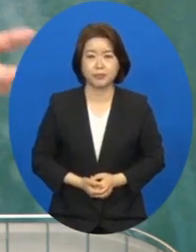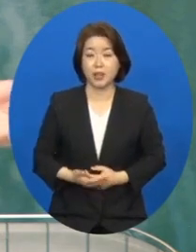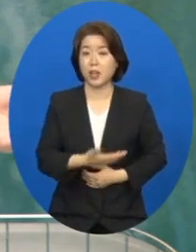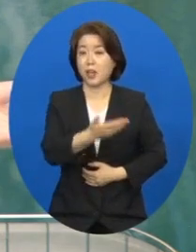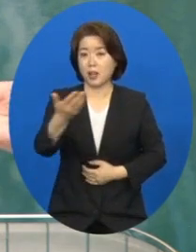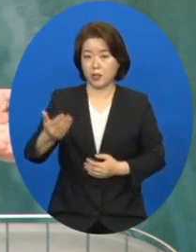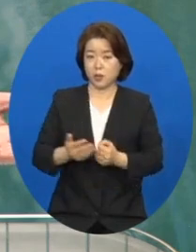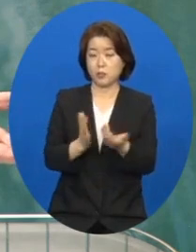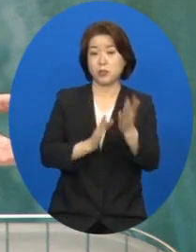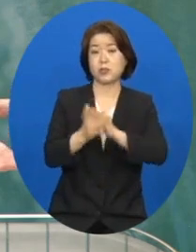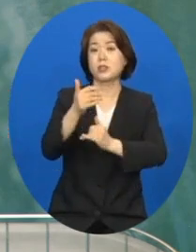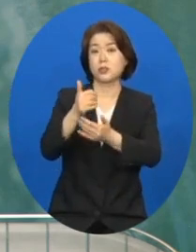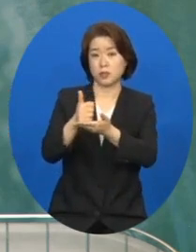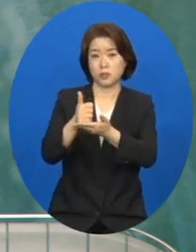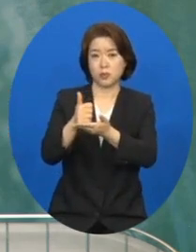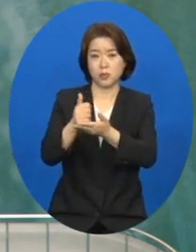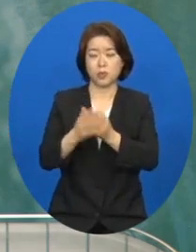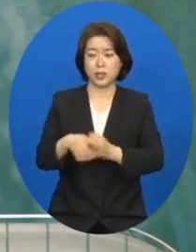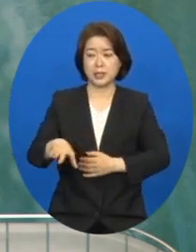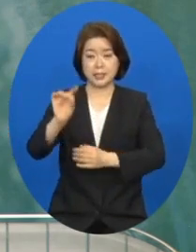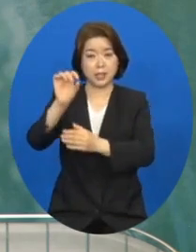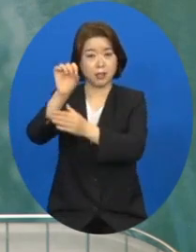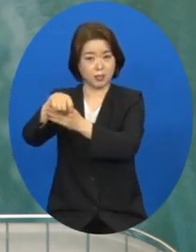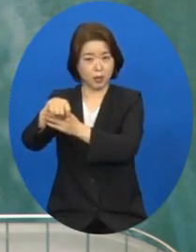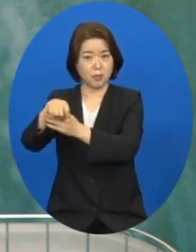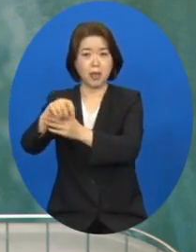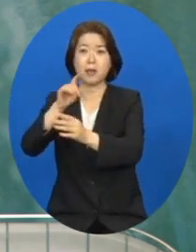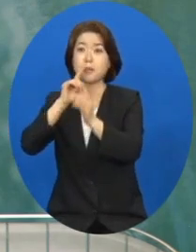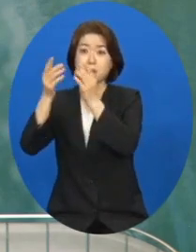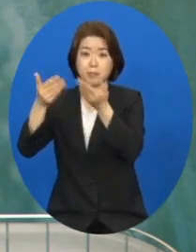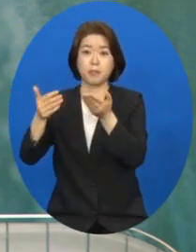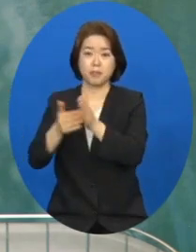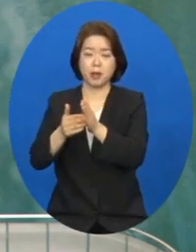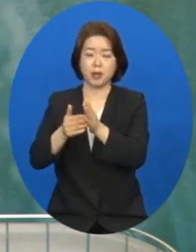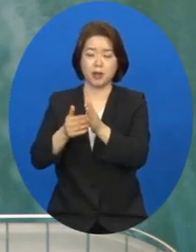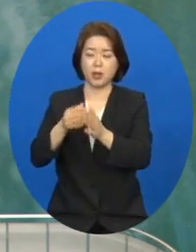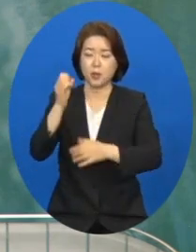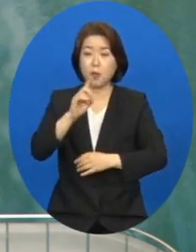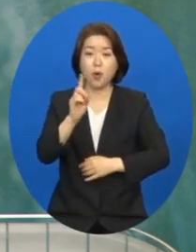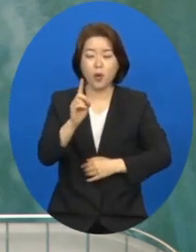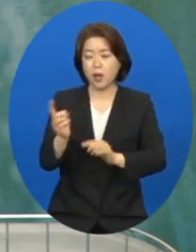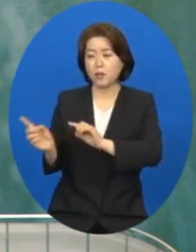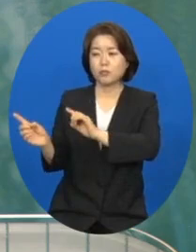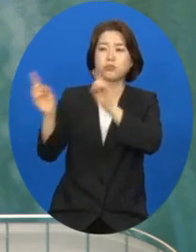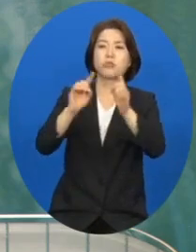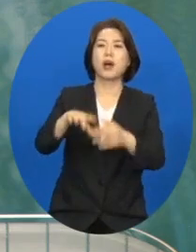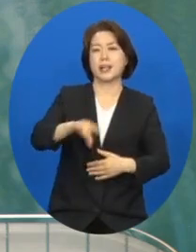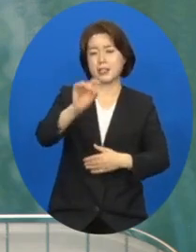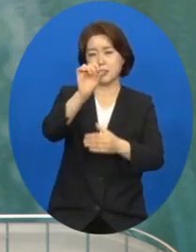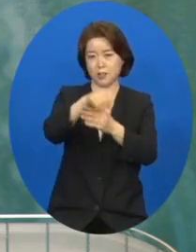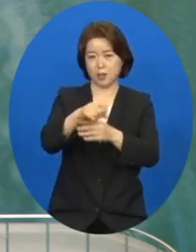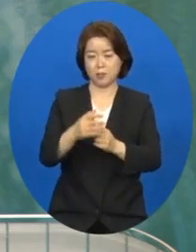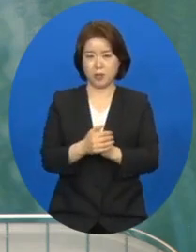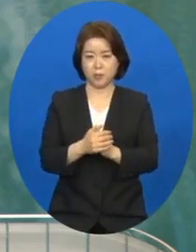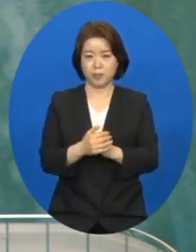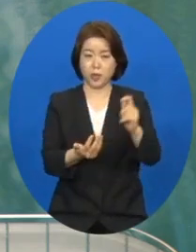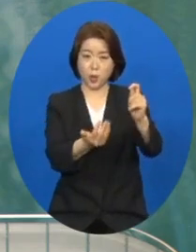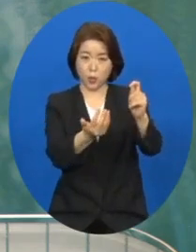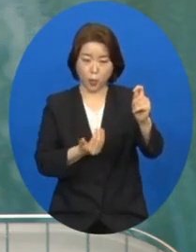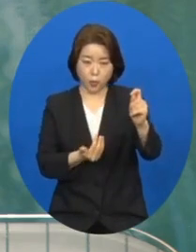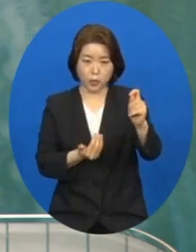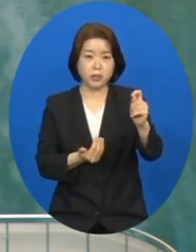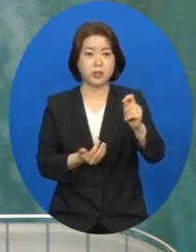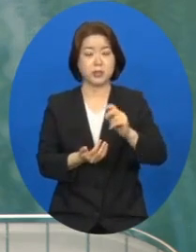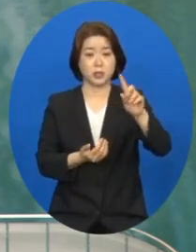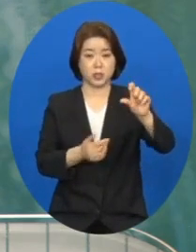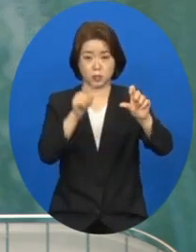여러분, 예수님도 첫 열매라고 하셨습니다. 부활의 첫 열매라. 고린도전서 15장 20절에